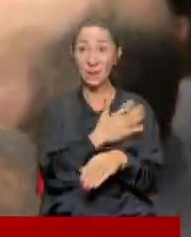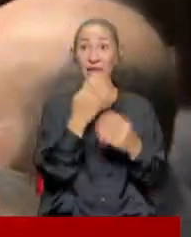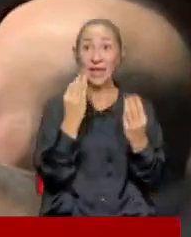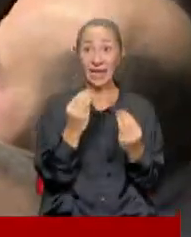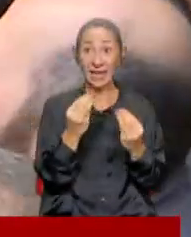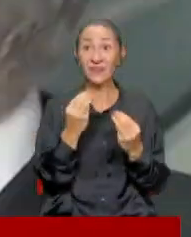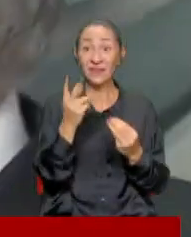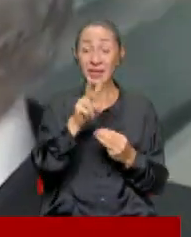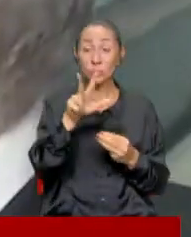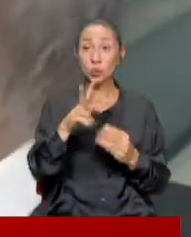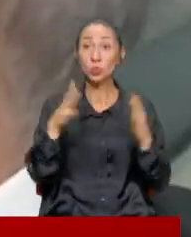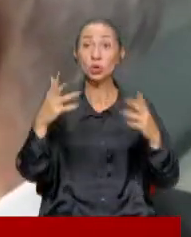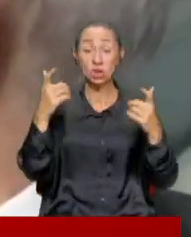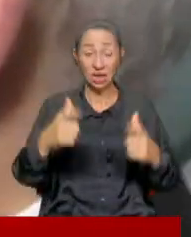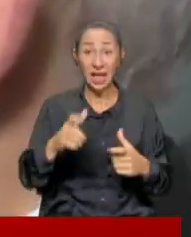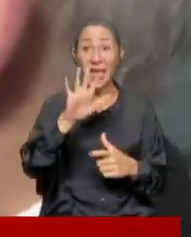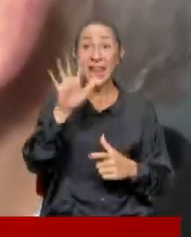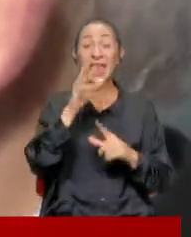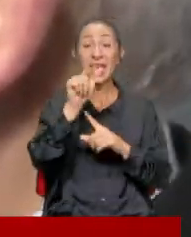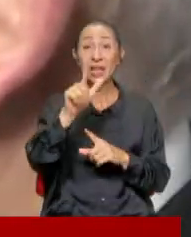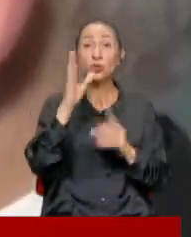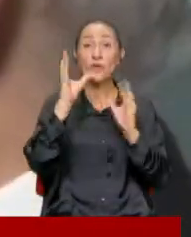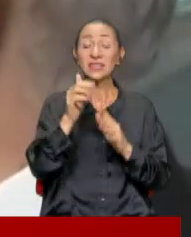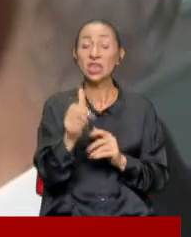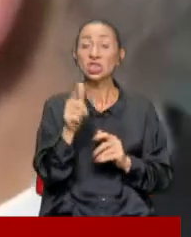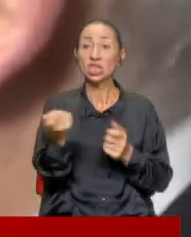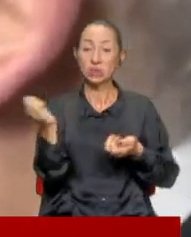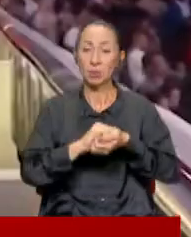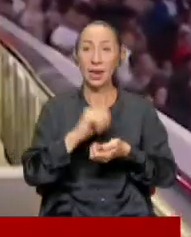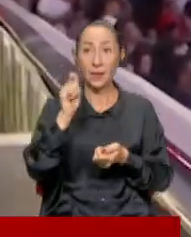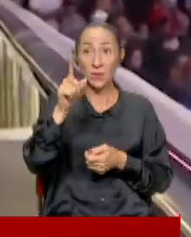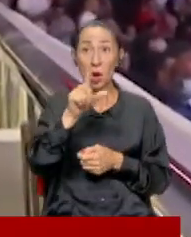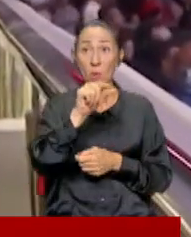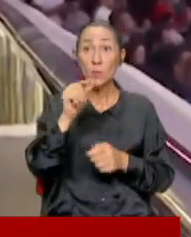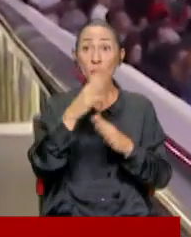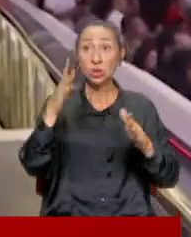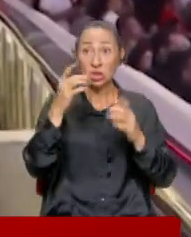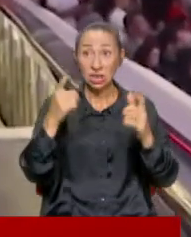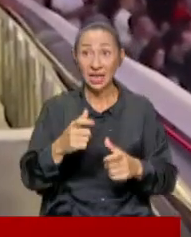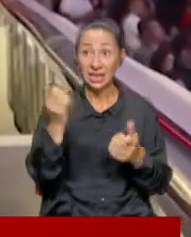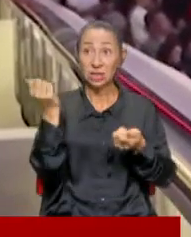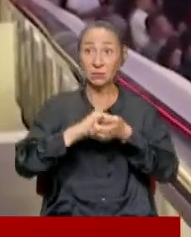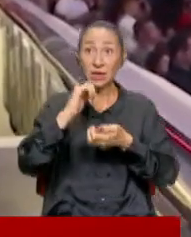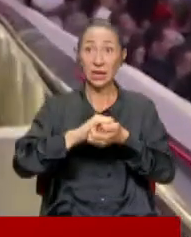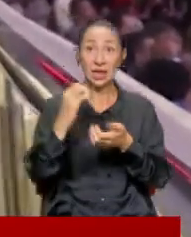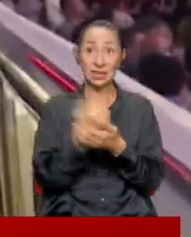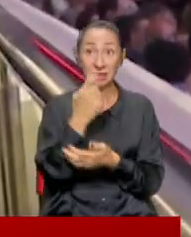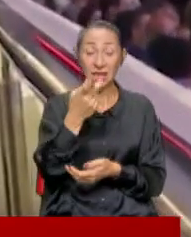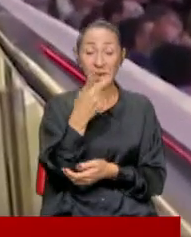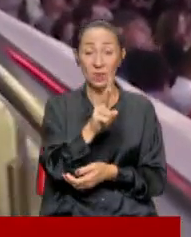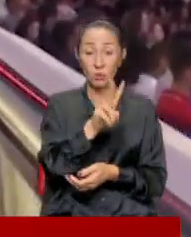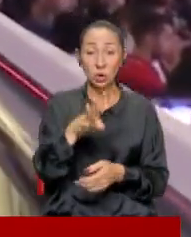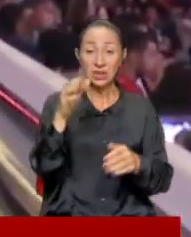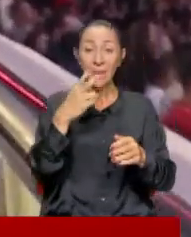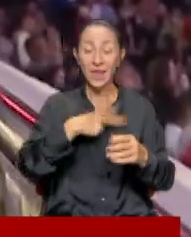İYİ Parti 23'ü büyükşehir, 50 il ve pek çok ilçede işbirliği yaptı. 11 büyükşehir işbirliğiyle kazanıldı.